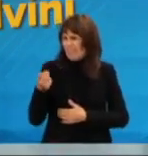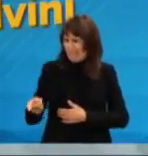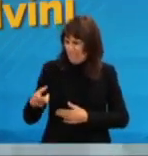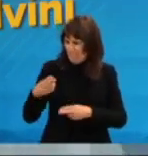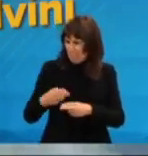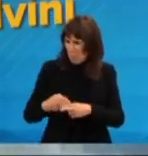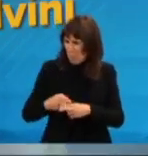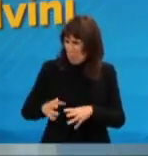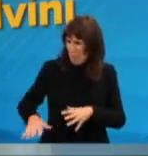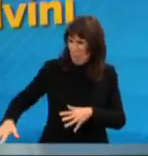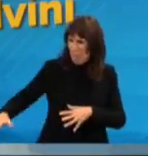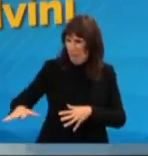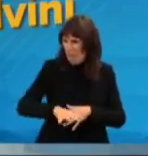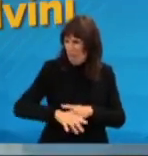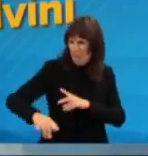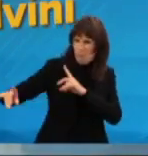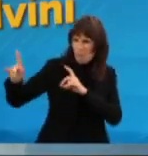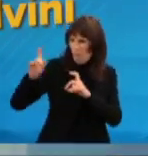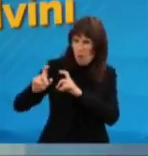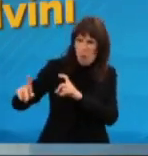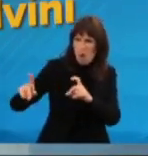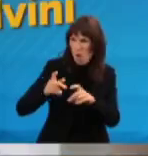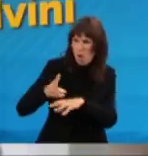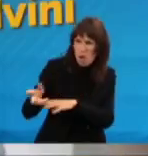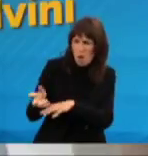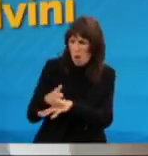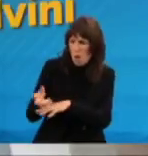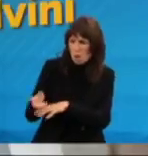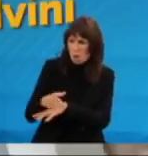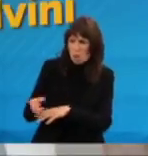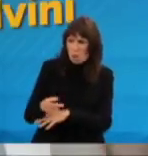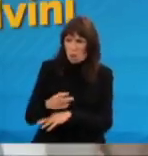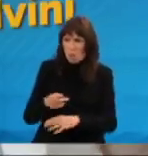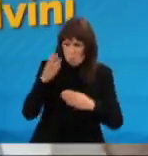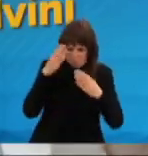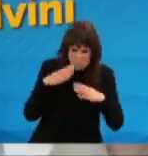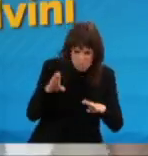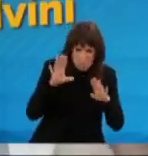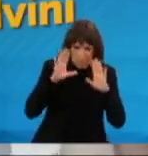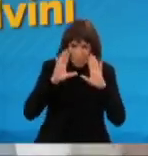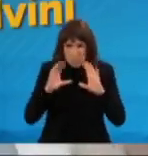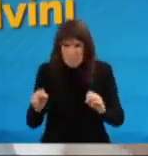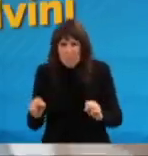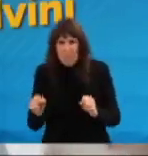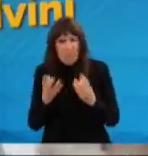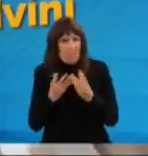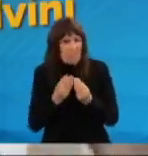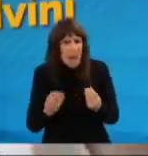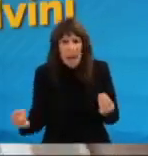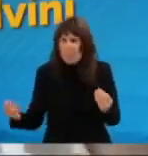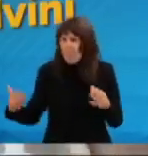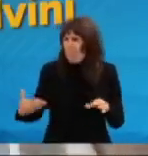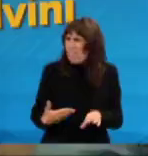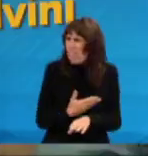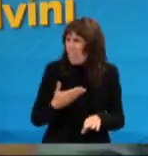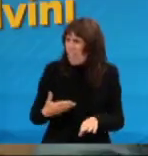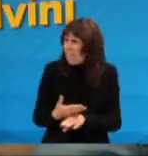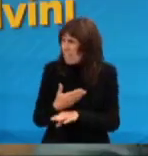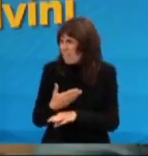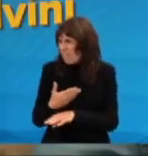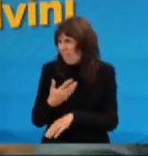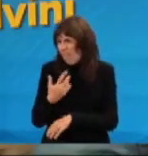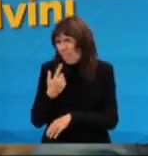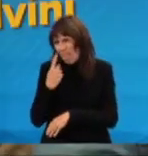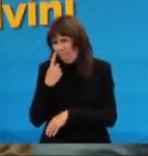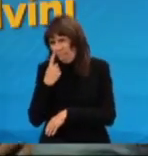Roma con decine di poliziotti e di carabinieri feriti per degli pseudo pacifisti